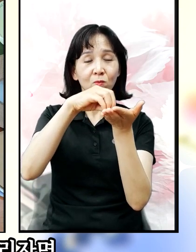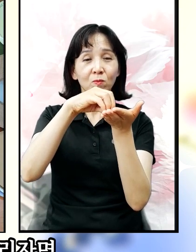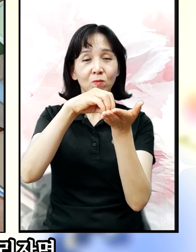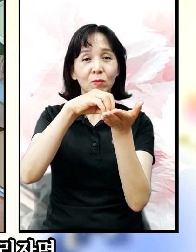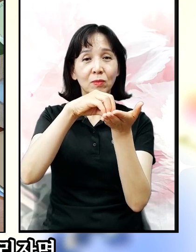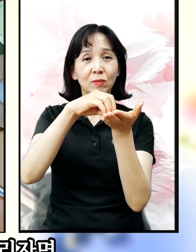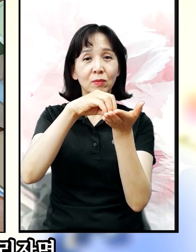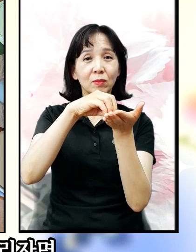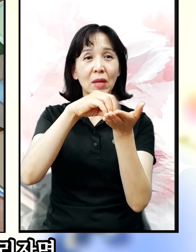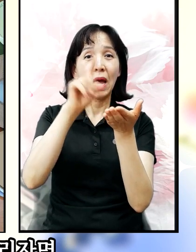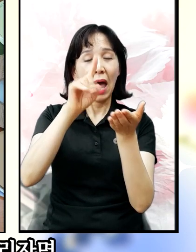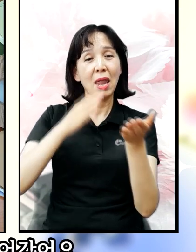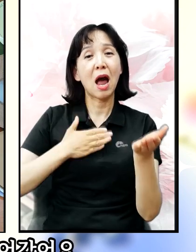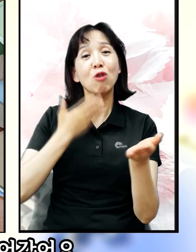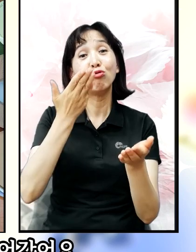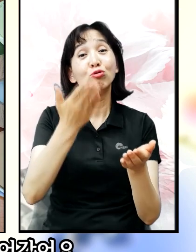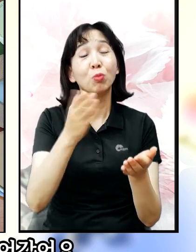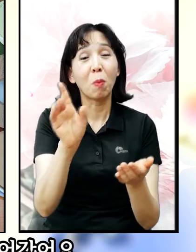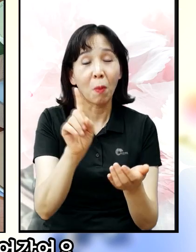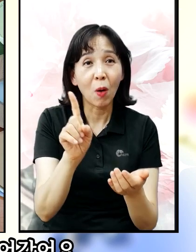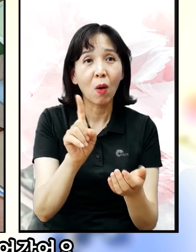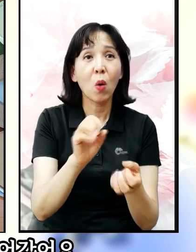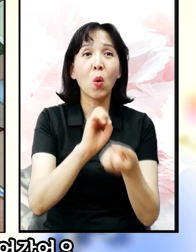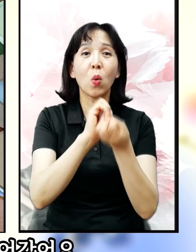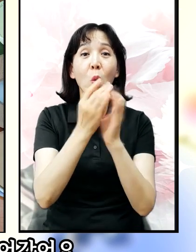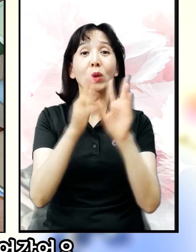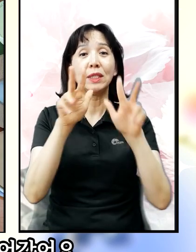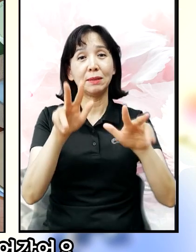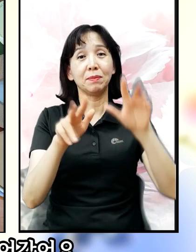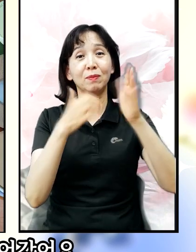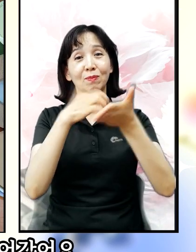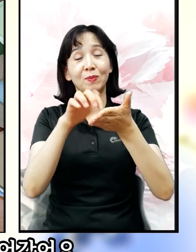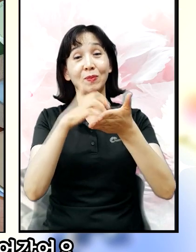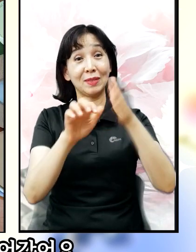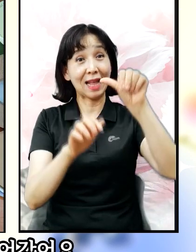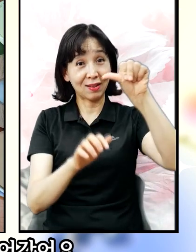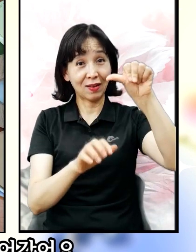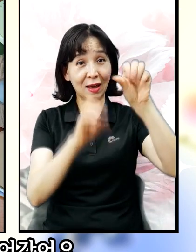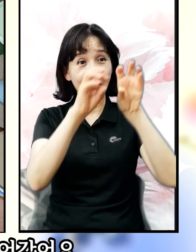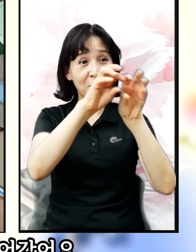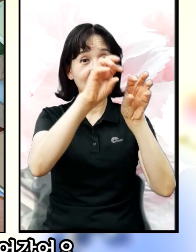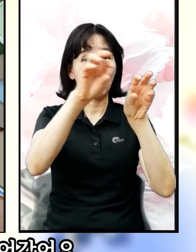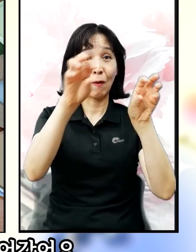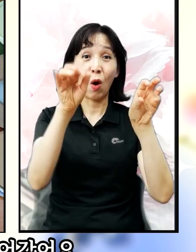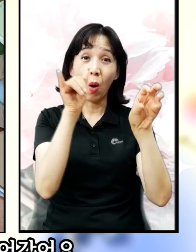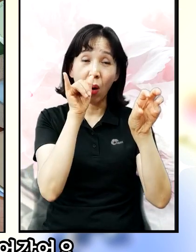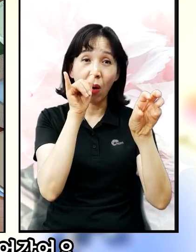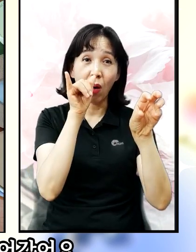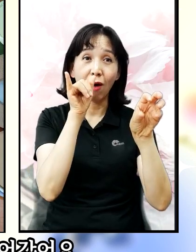팁을 드리자면, 이제 제가 지금 꽃이 5송이가 들어갔어요.